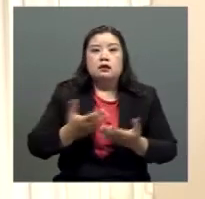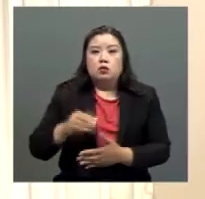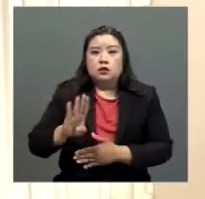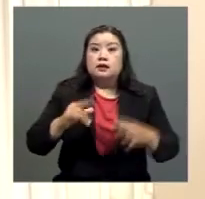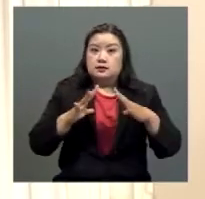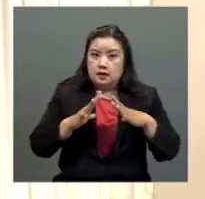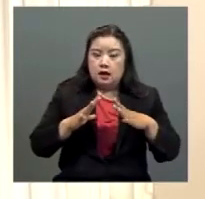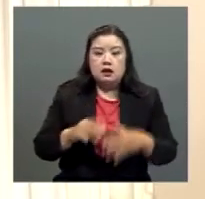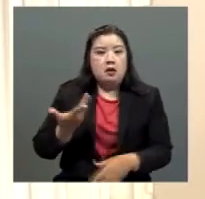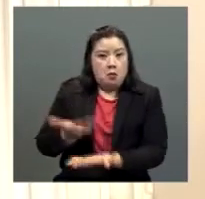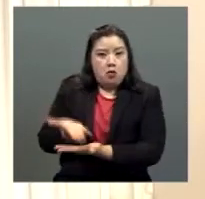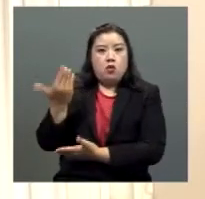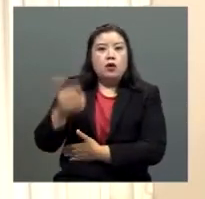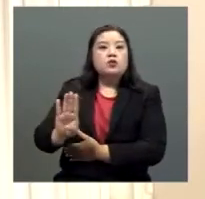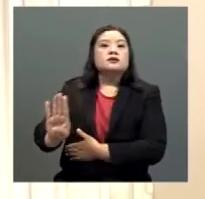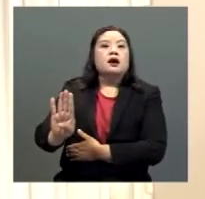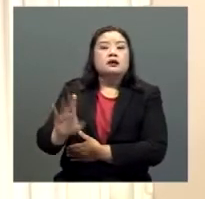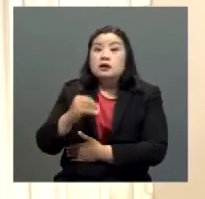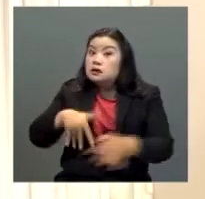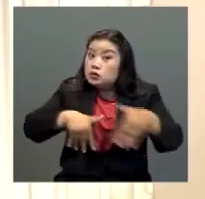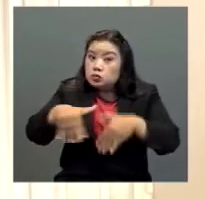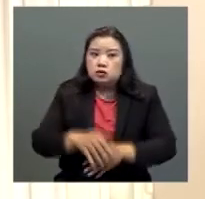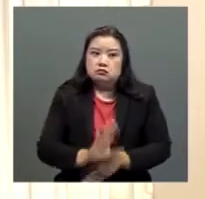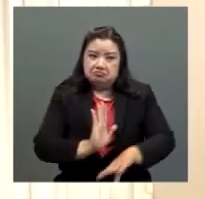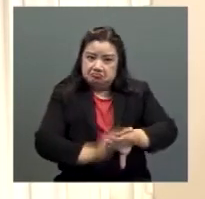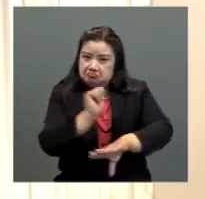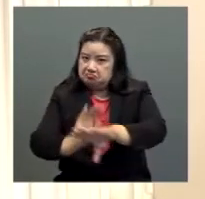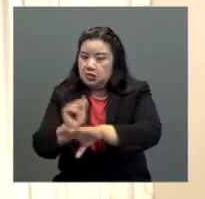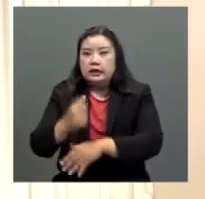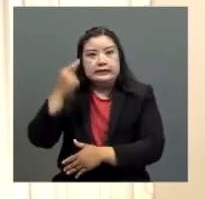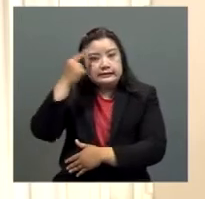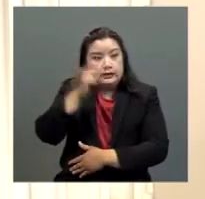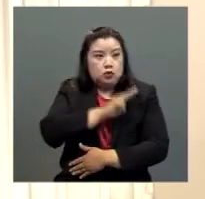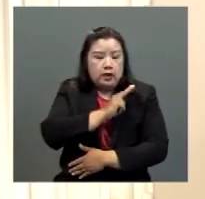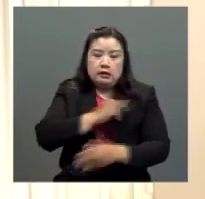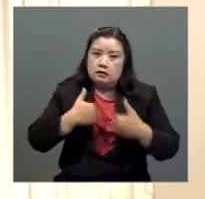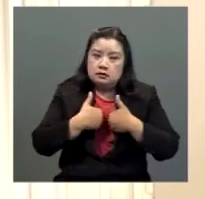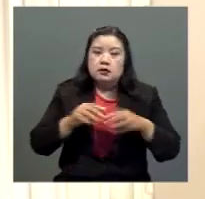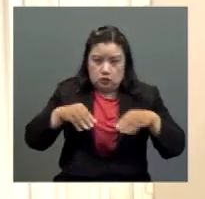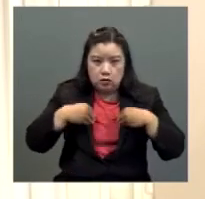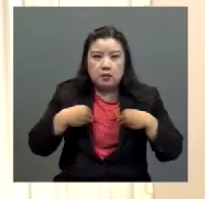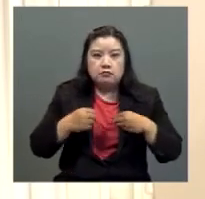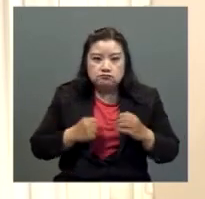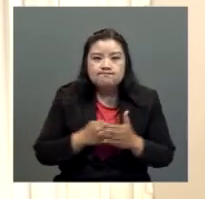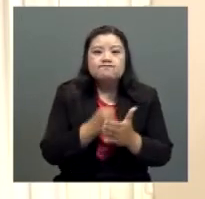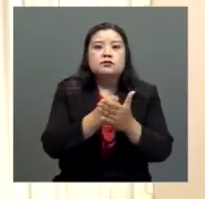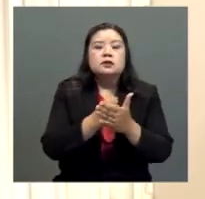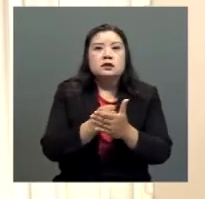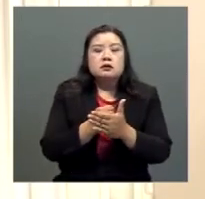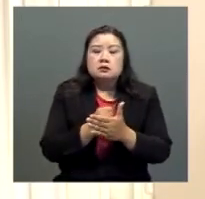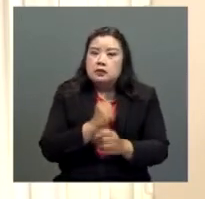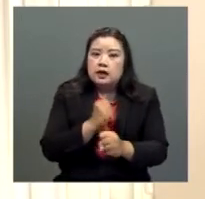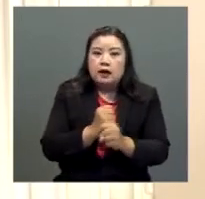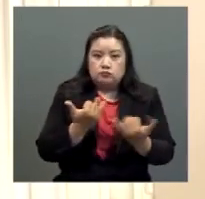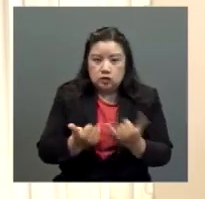นกลุ่มมหาเศรษฐีหรือพี่น้องประชาชนที่ยอมเสียสละตัวเองเข้ามาร่วมกันต่อสู้เหมือนกับที่ทำ